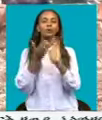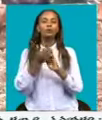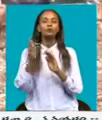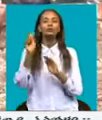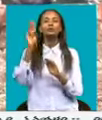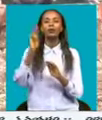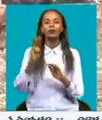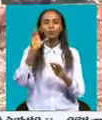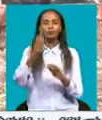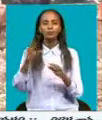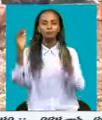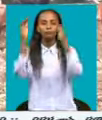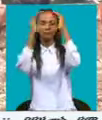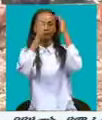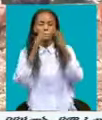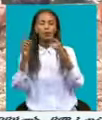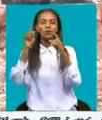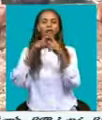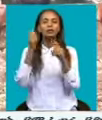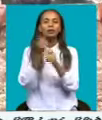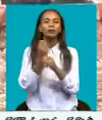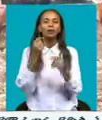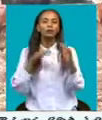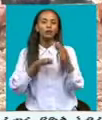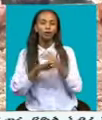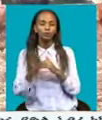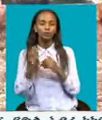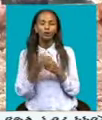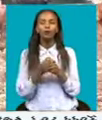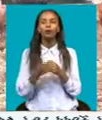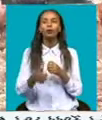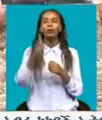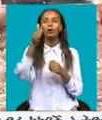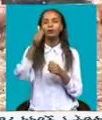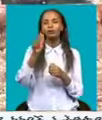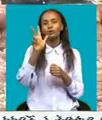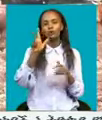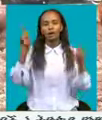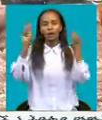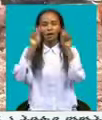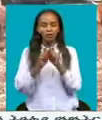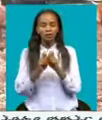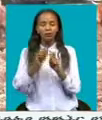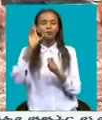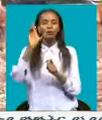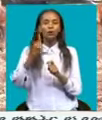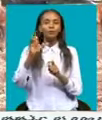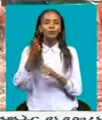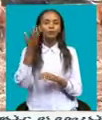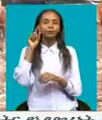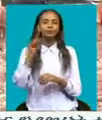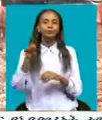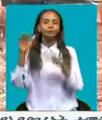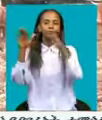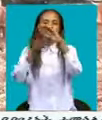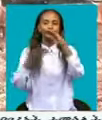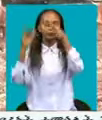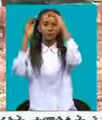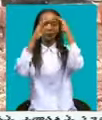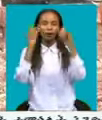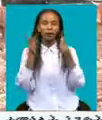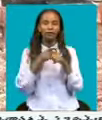ኮሚቴዎች ተዋቅረው ወደ ተግባር ተገብቷል። በዋናነት ሶስት አይነት ኮሚቴዎች ነበር በዚህ ስር የተዋቀረው።